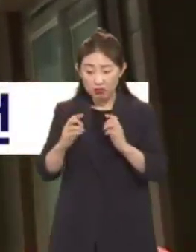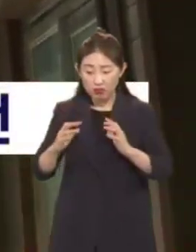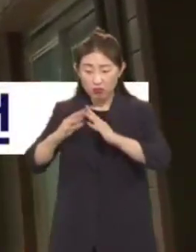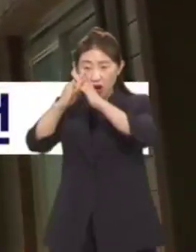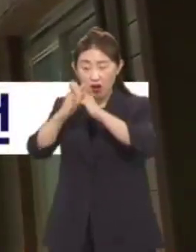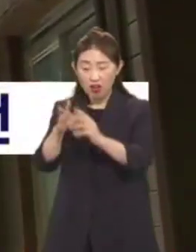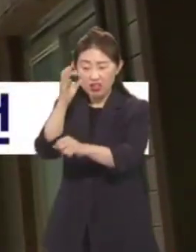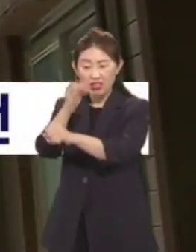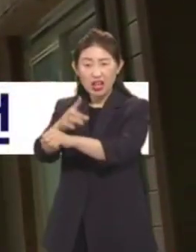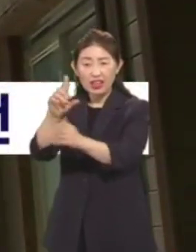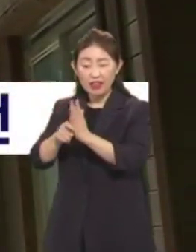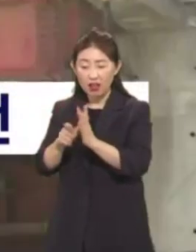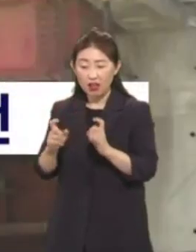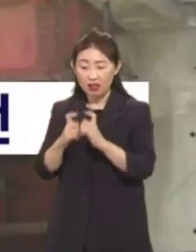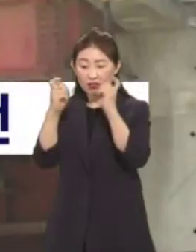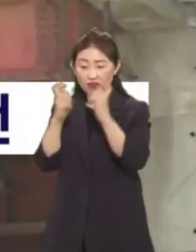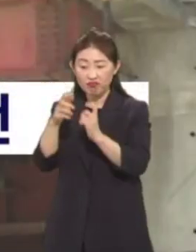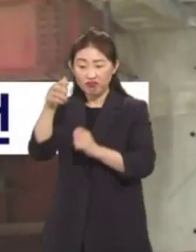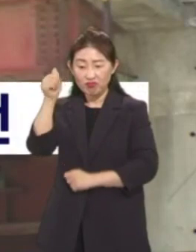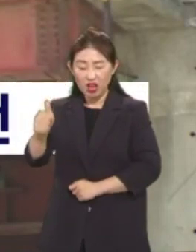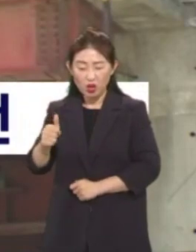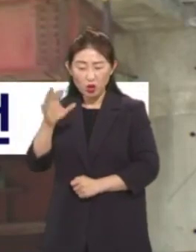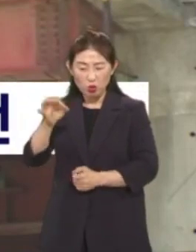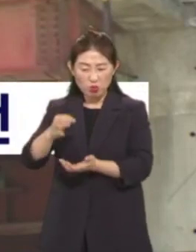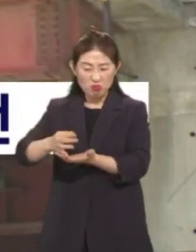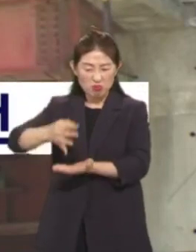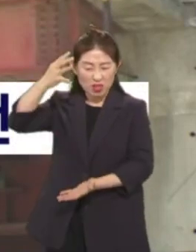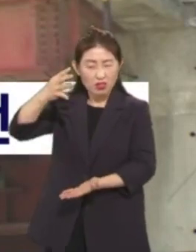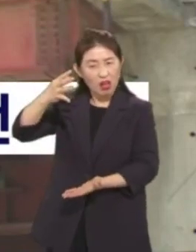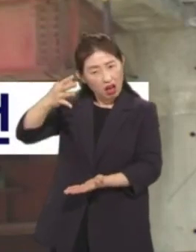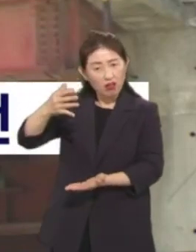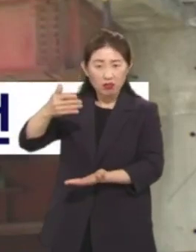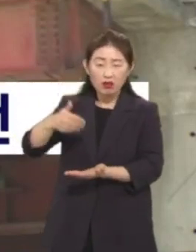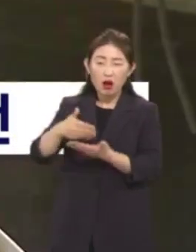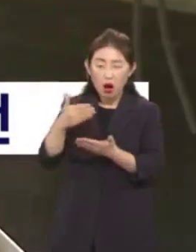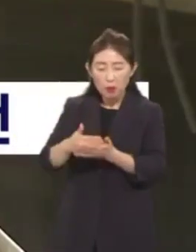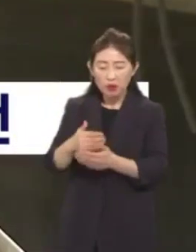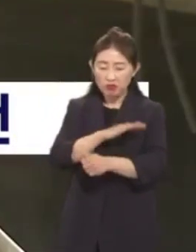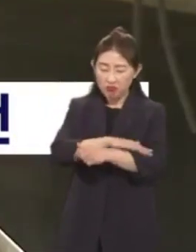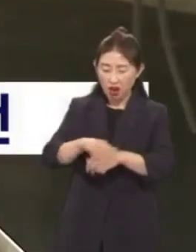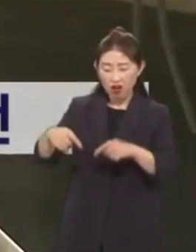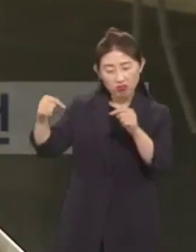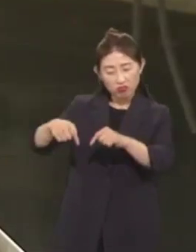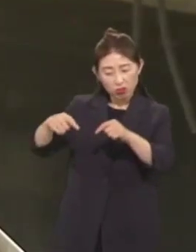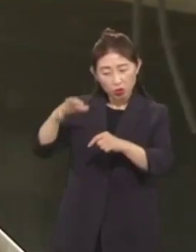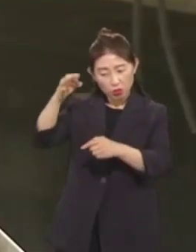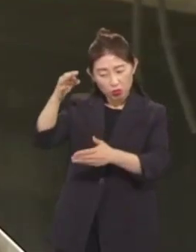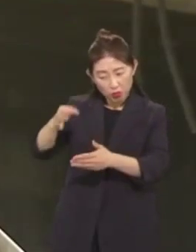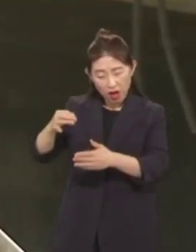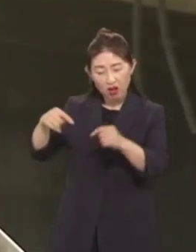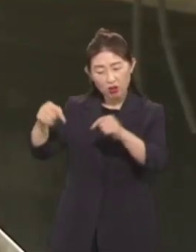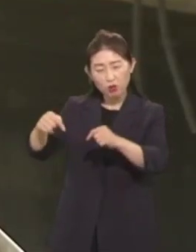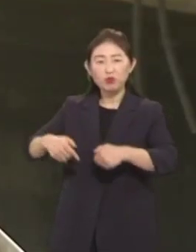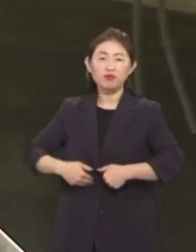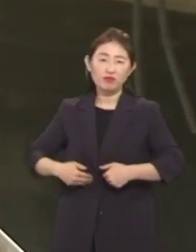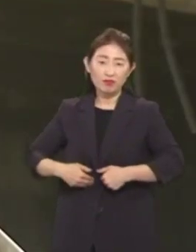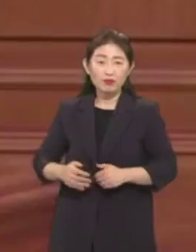매입에 나설 경우 가격 부풀리기 우려가 있어 적정한 매입가 산정이 최대 관건이 될